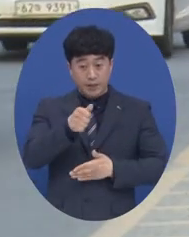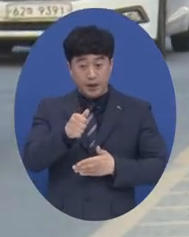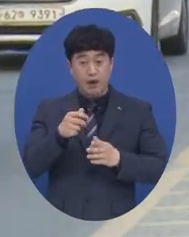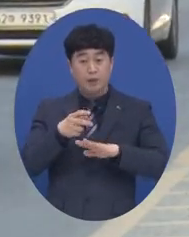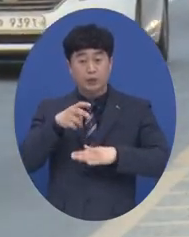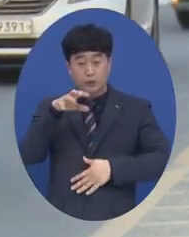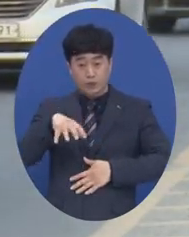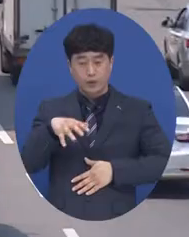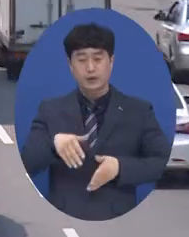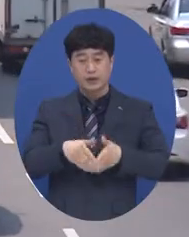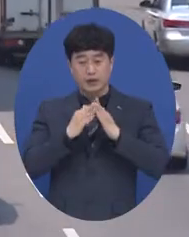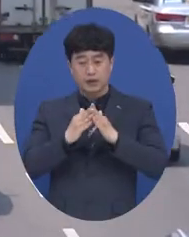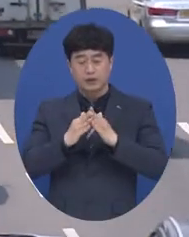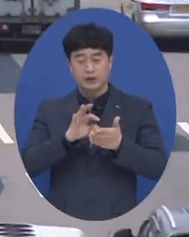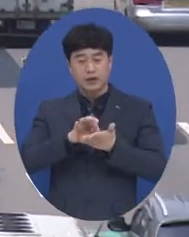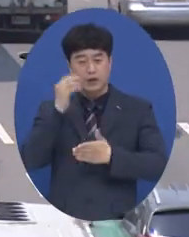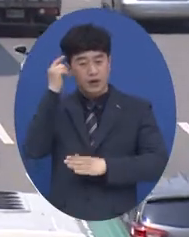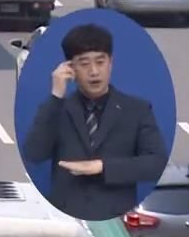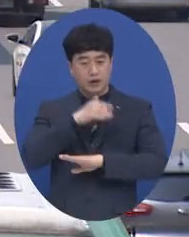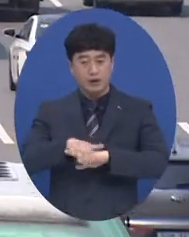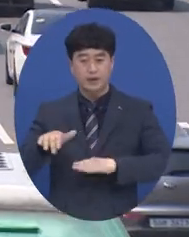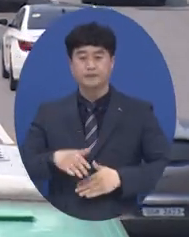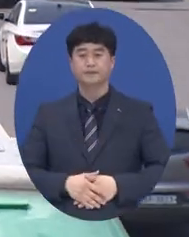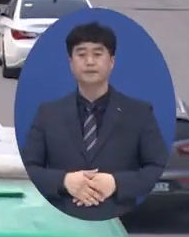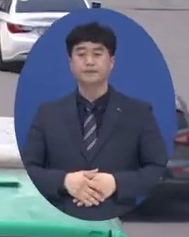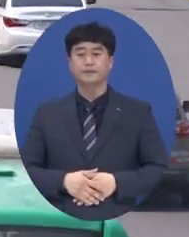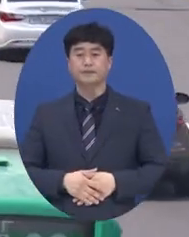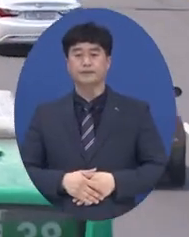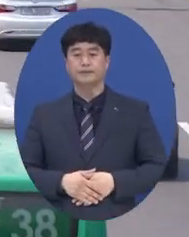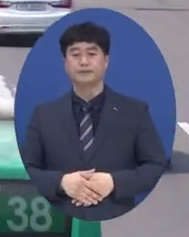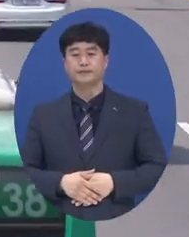방침입니다 경기 줄 tv 김태 입니다